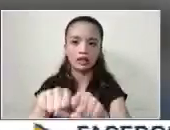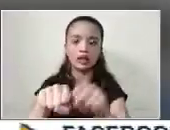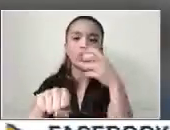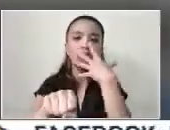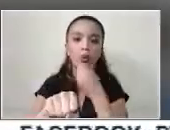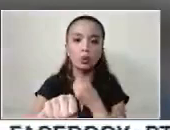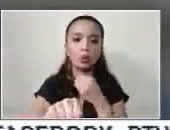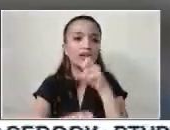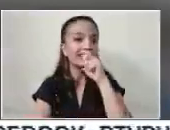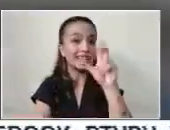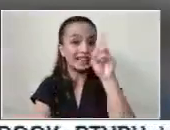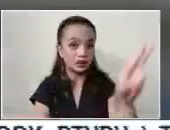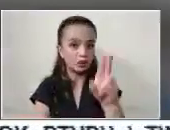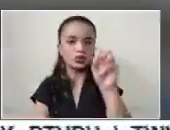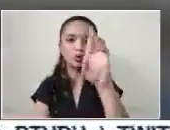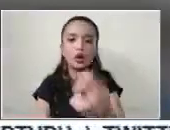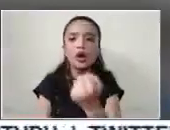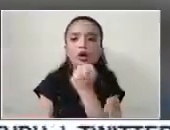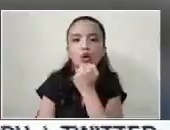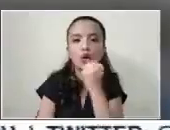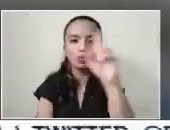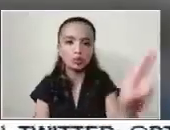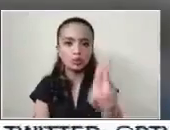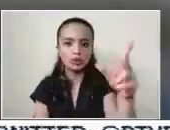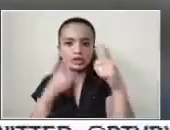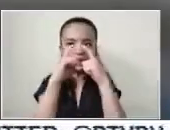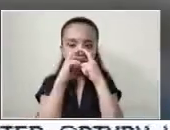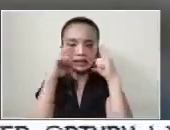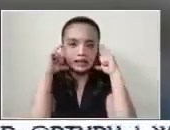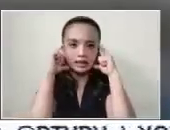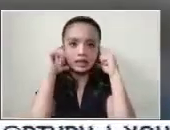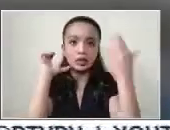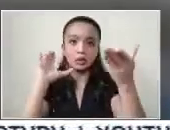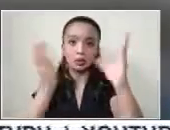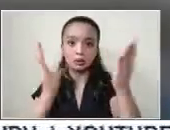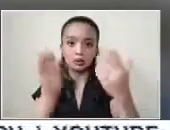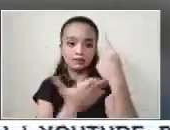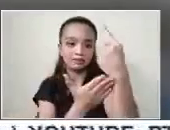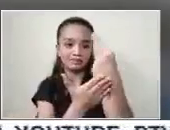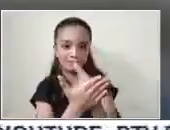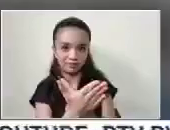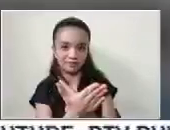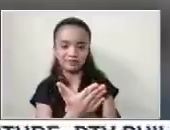at 1.3% ang critical. 128 naman ang nasawi, kaya nasa